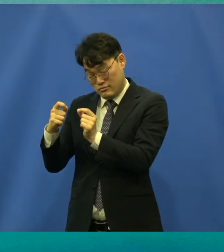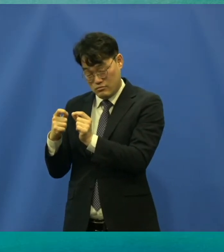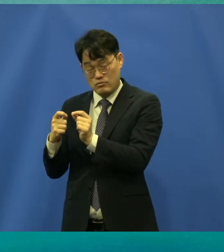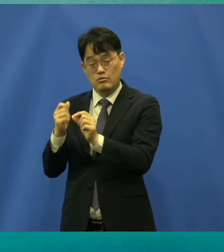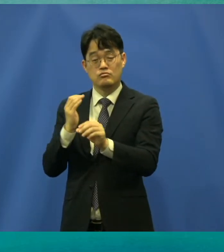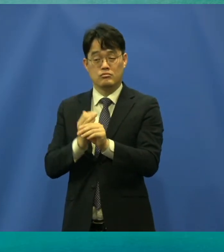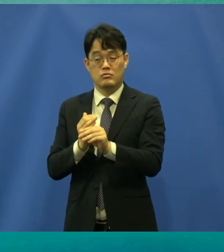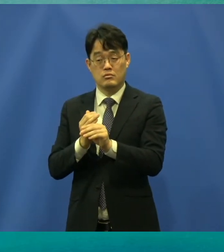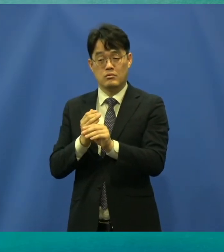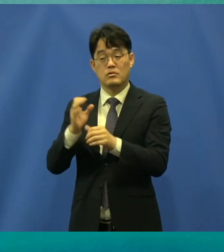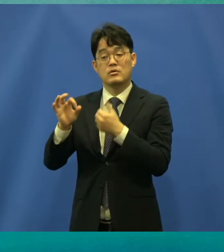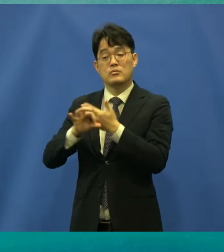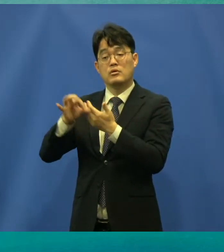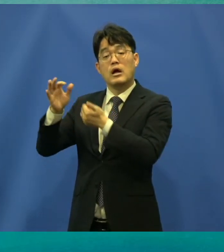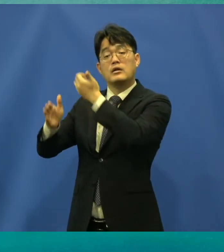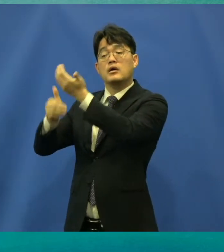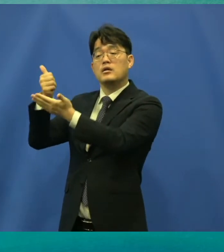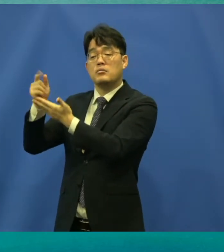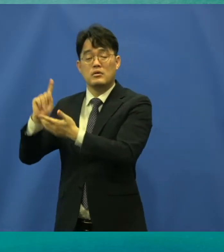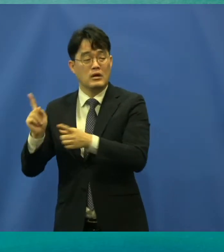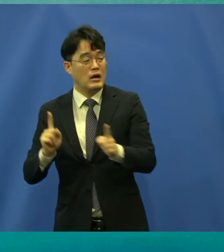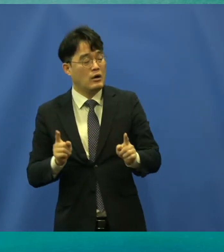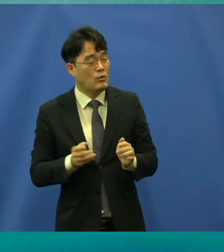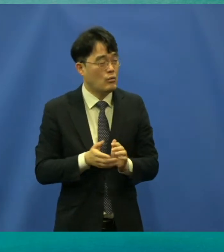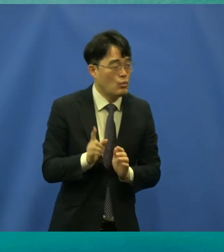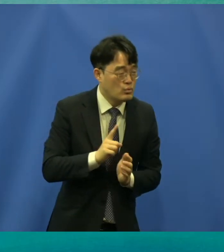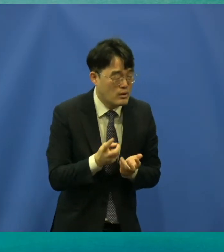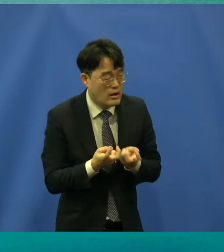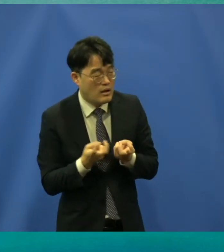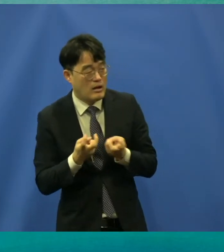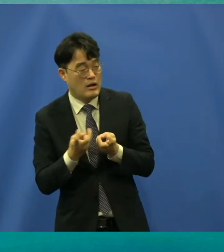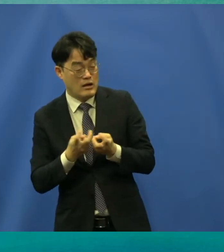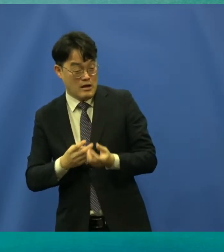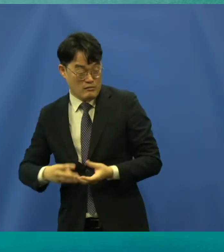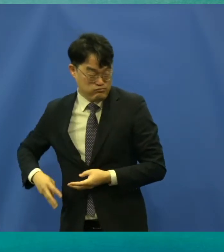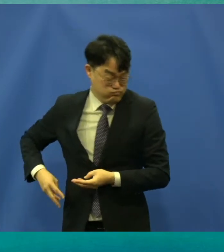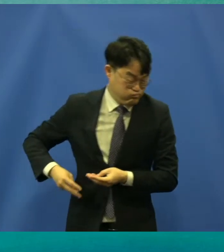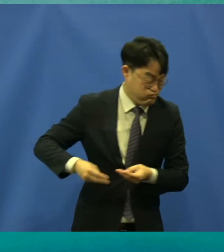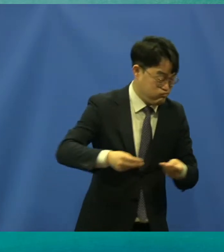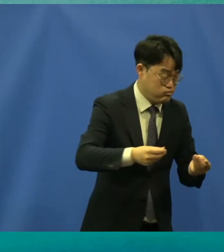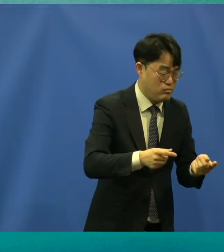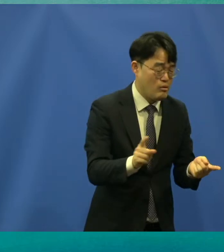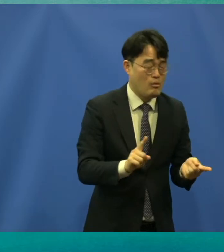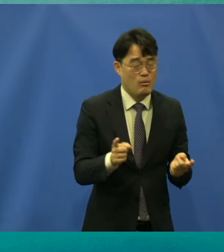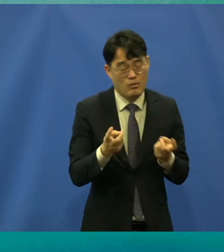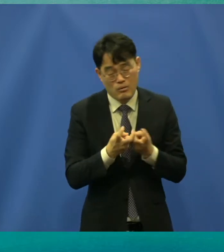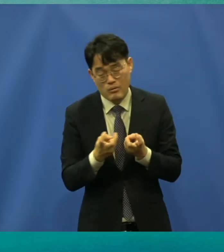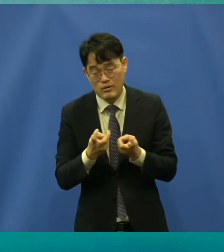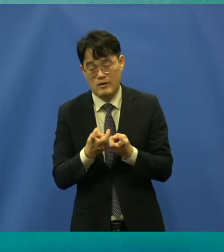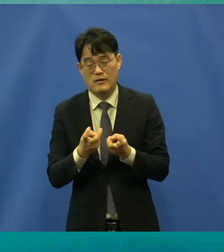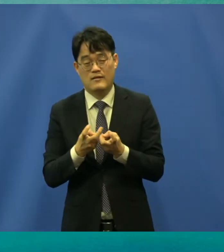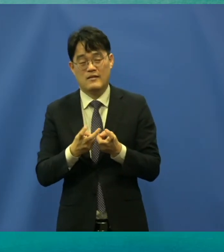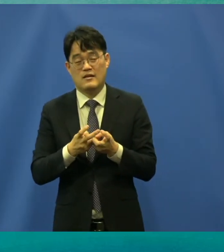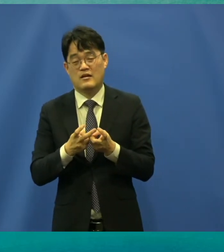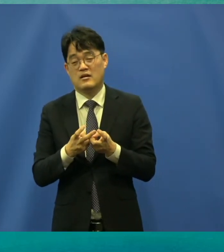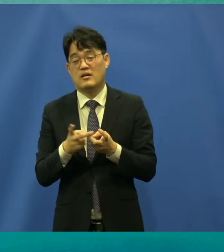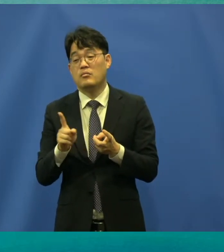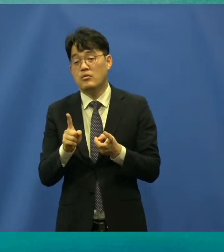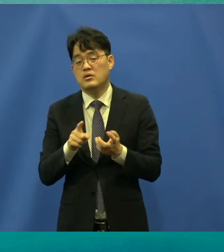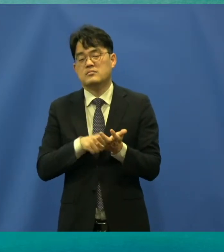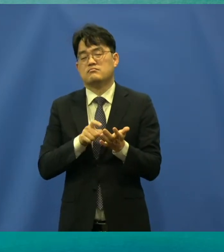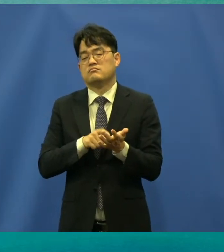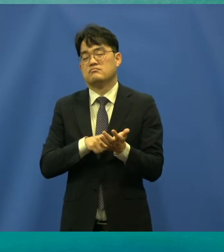거예요. 그러니까 지금 언제라도 인류의 역사가 끝이 날 수도 있다라는